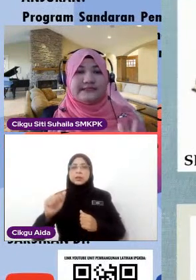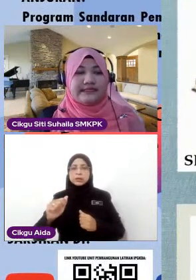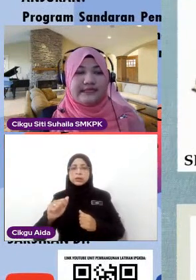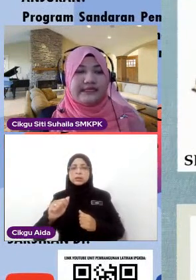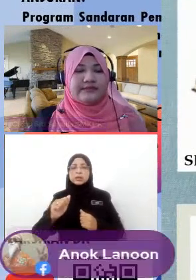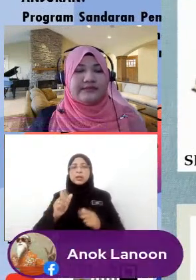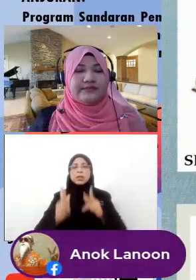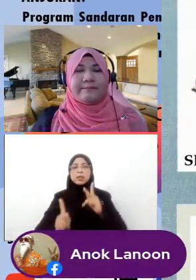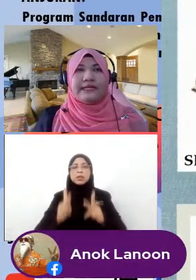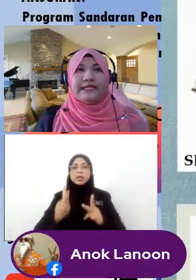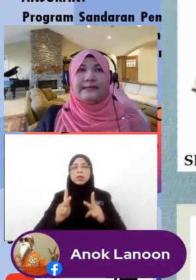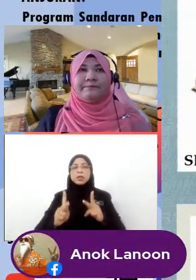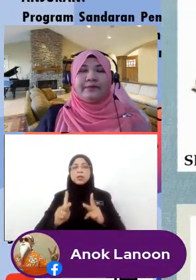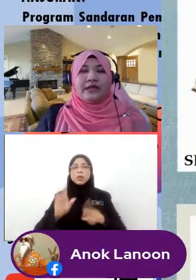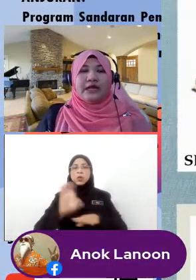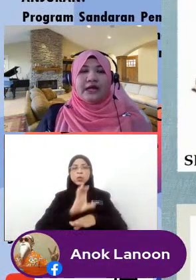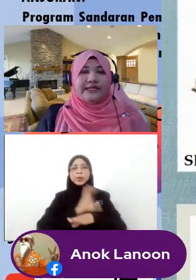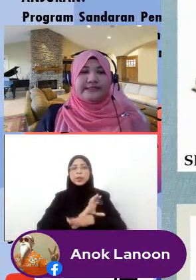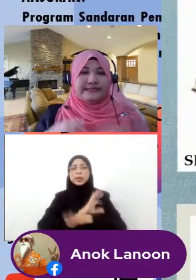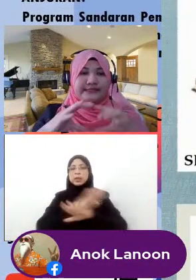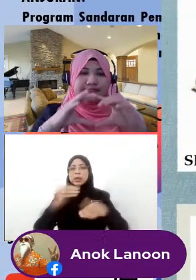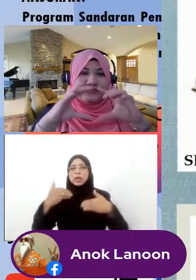tak ada touchscreen, kita boleh beli